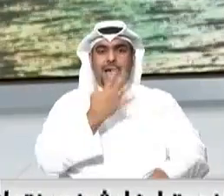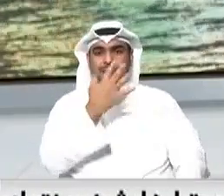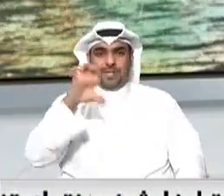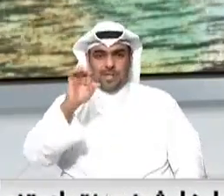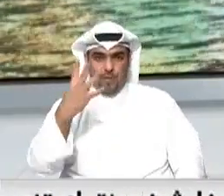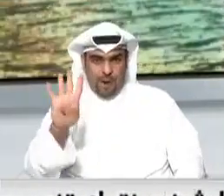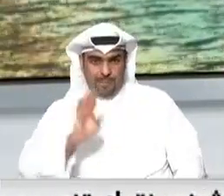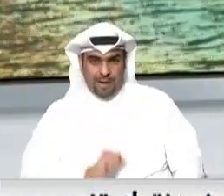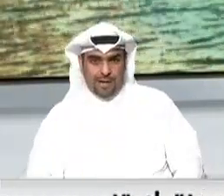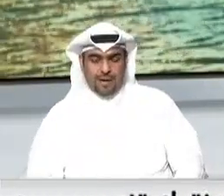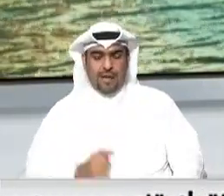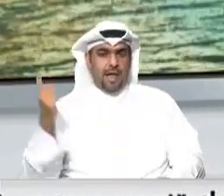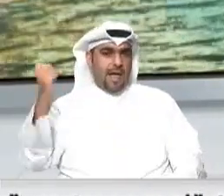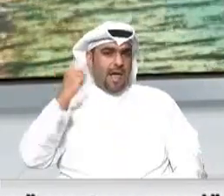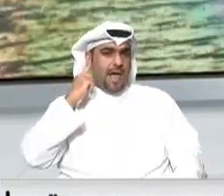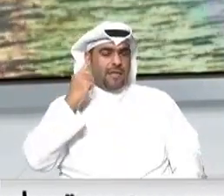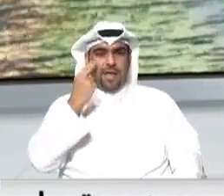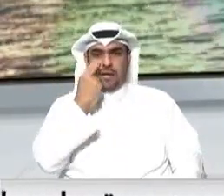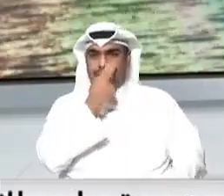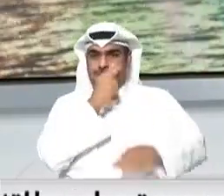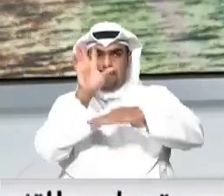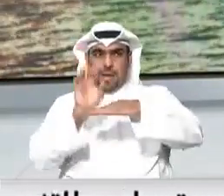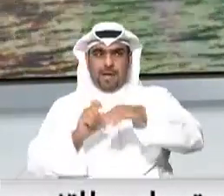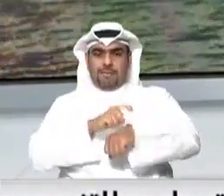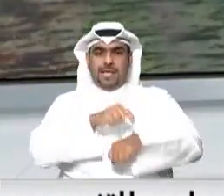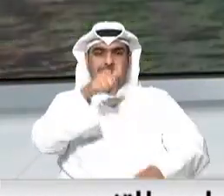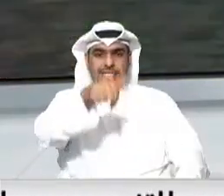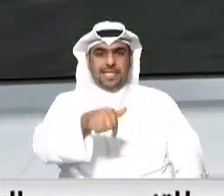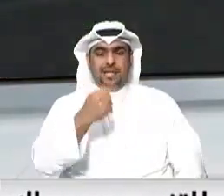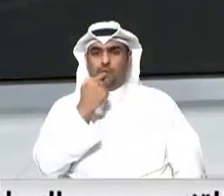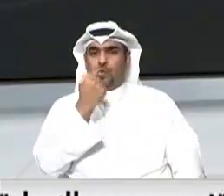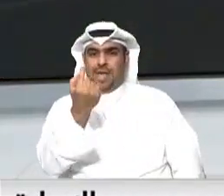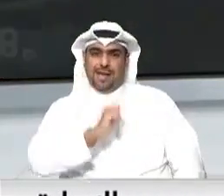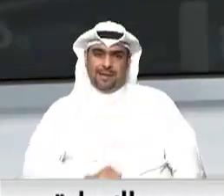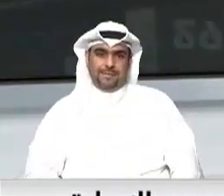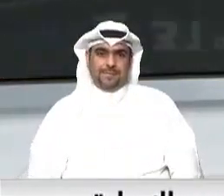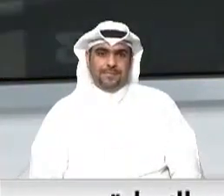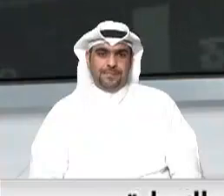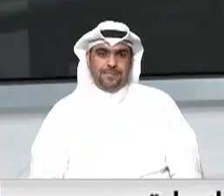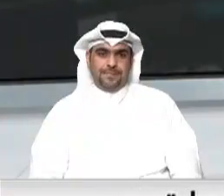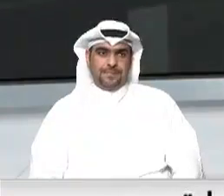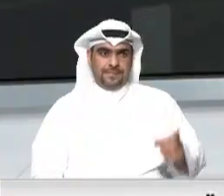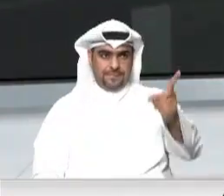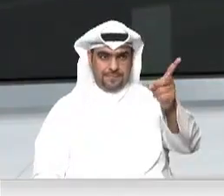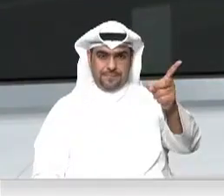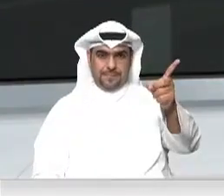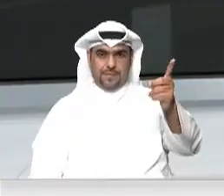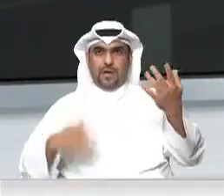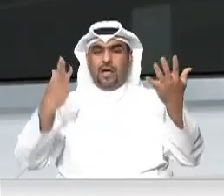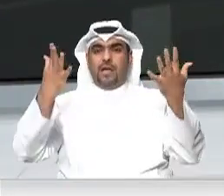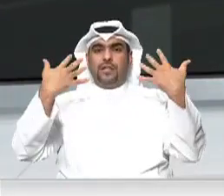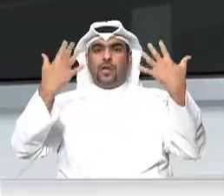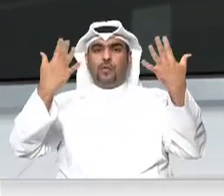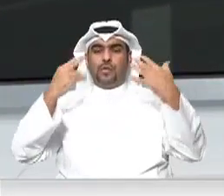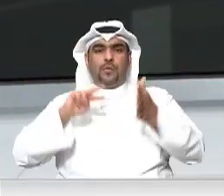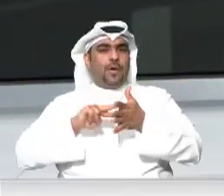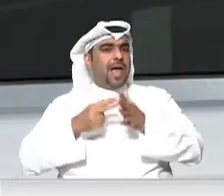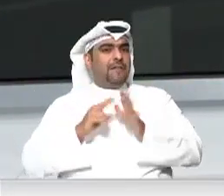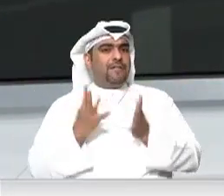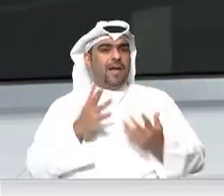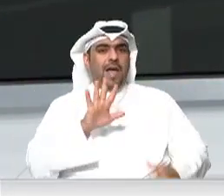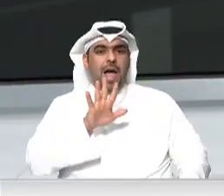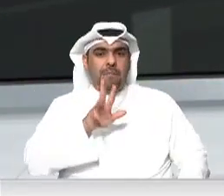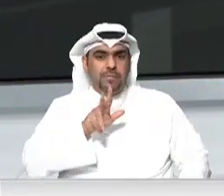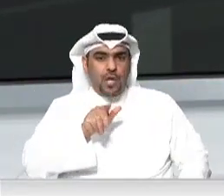موعد اذان المغرب بمشيئه الله الساعه ست ودقيقه الطقس المتوقع لمدينه الكويت خلال خمس ايام القادمه بمشيئه الله